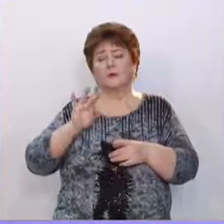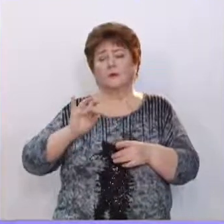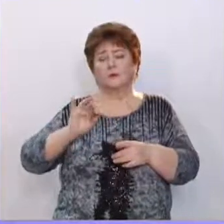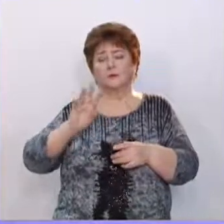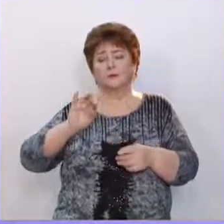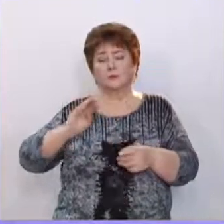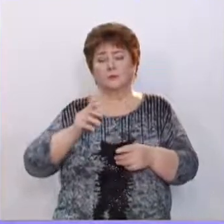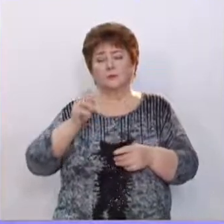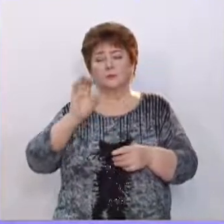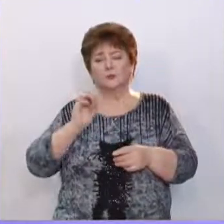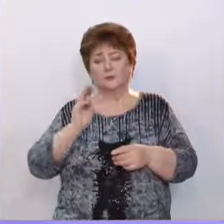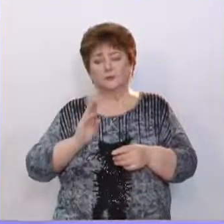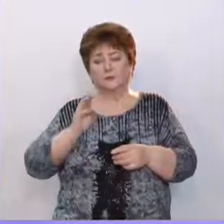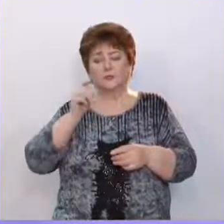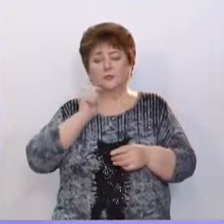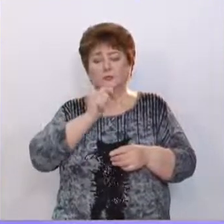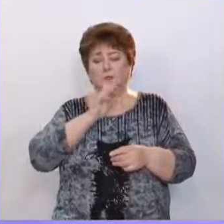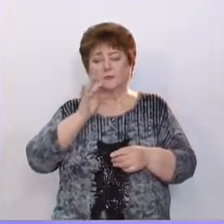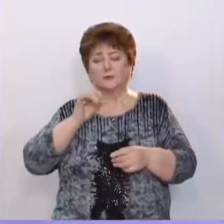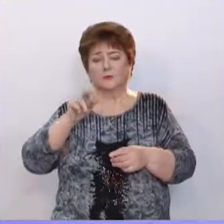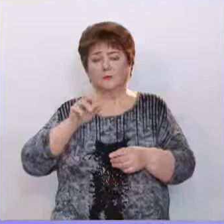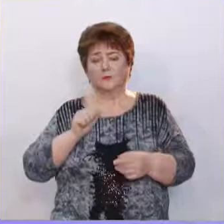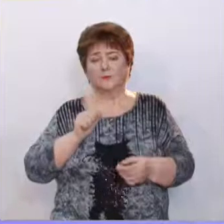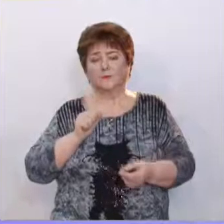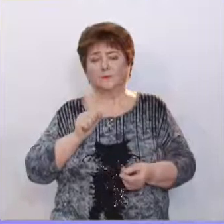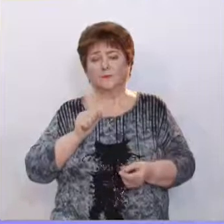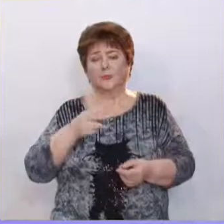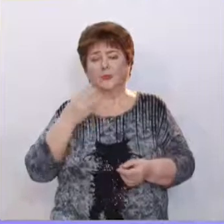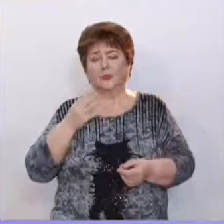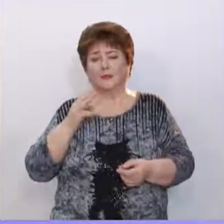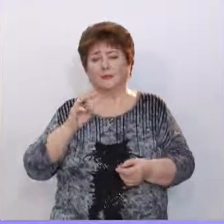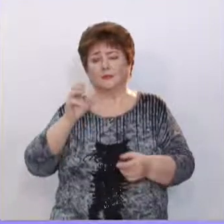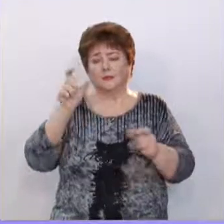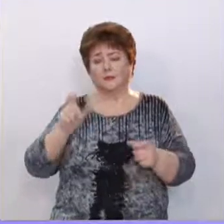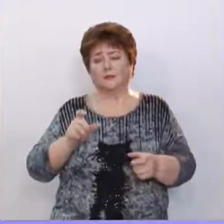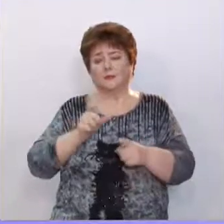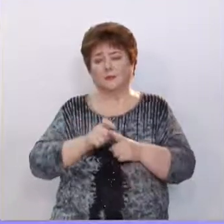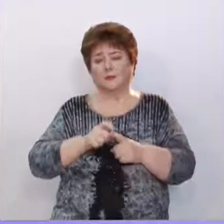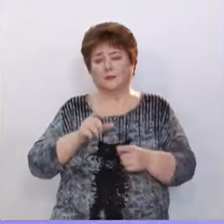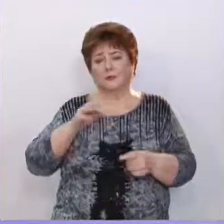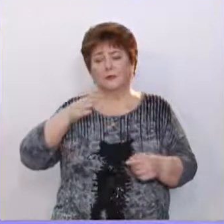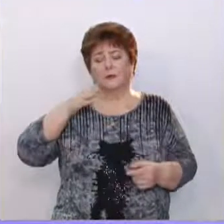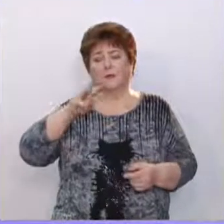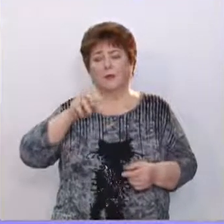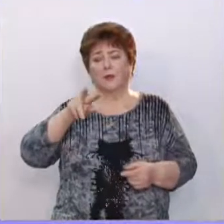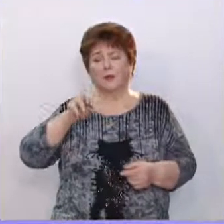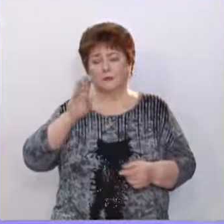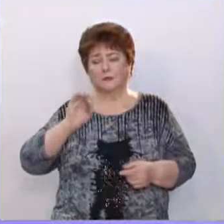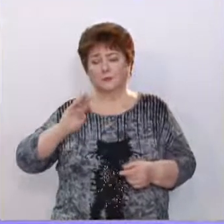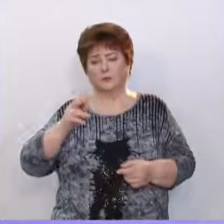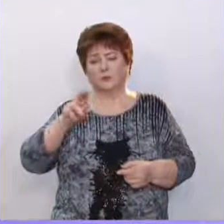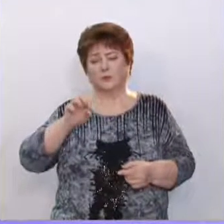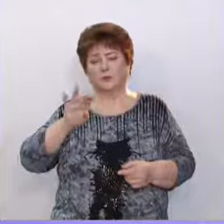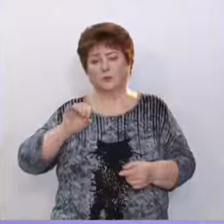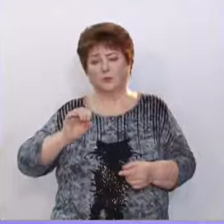как это существительное женского рода. И в третьем столбике слова молодежь,